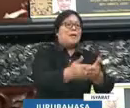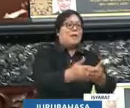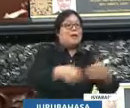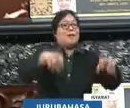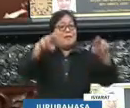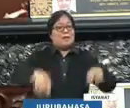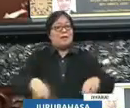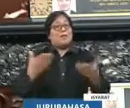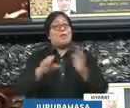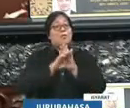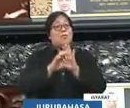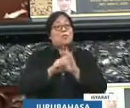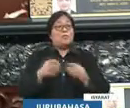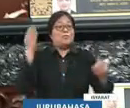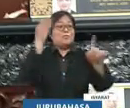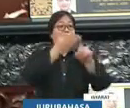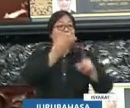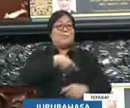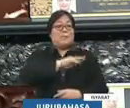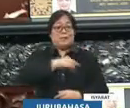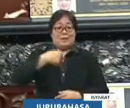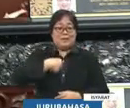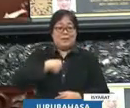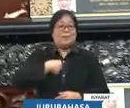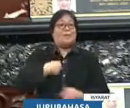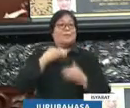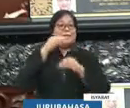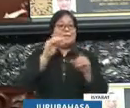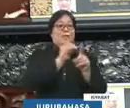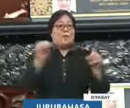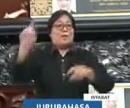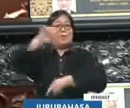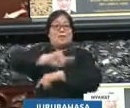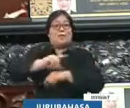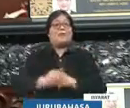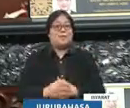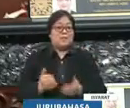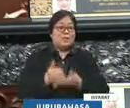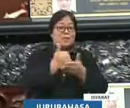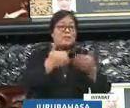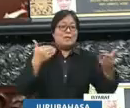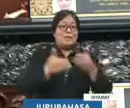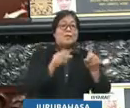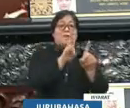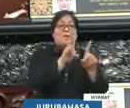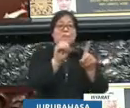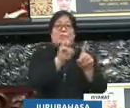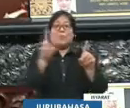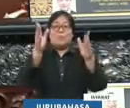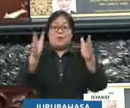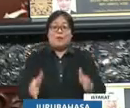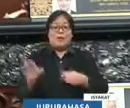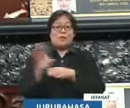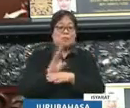rakyat dan sebagai contoh target kemungkinan saja dalam tempuh 100 hal ini udah lu hampir 179.000